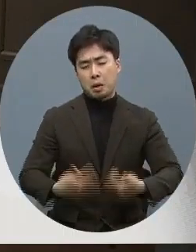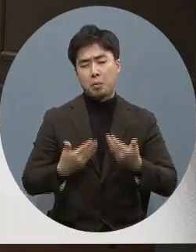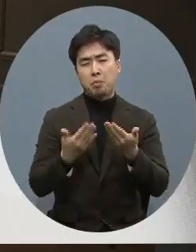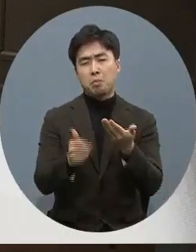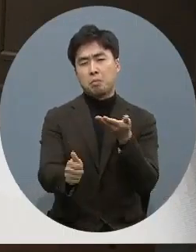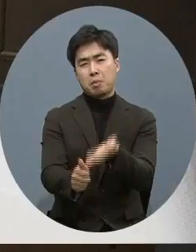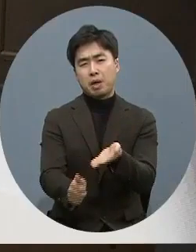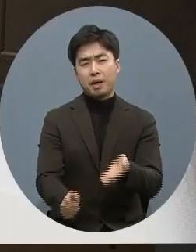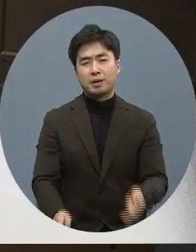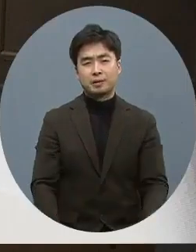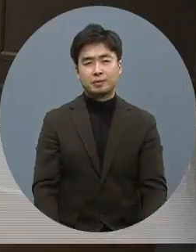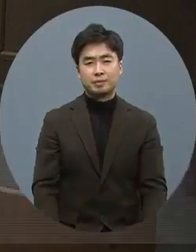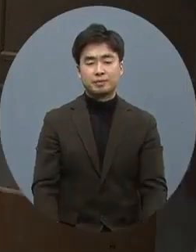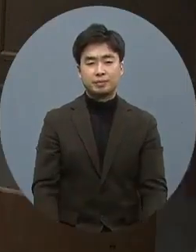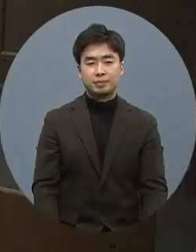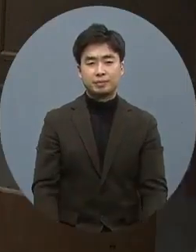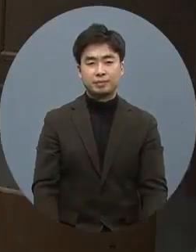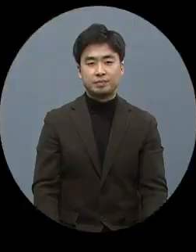유희정 기자가